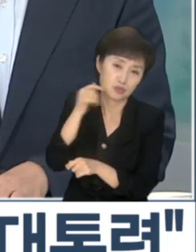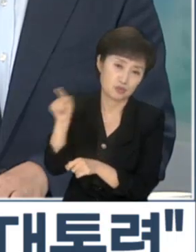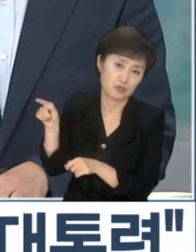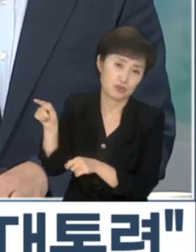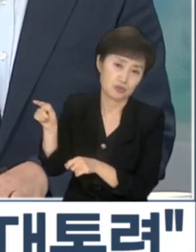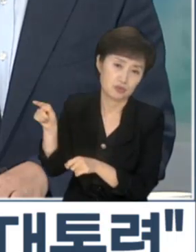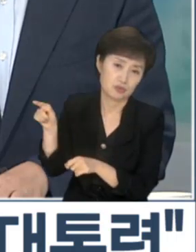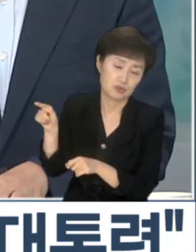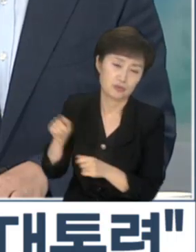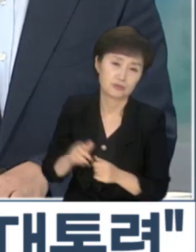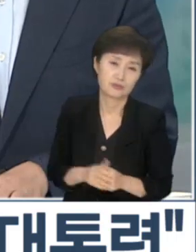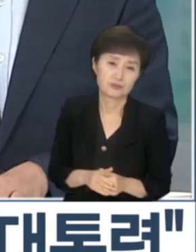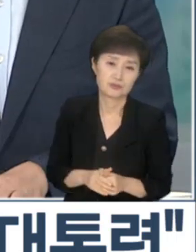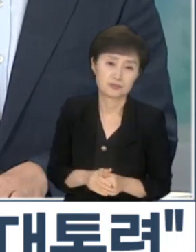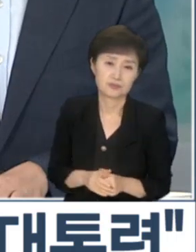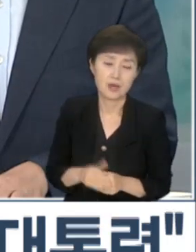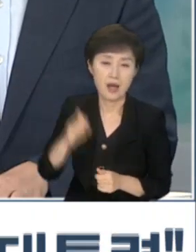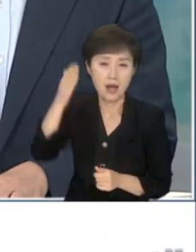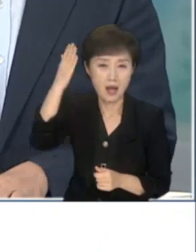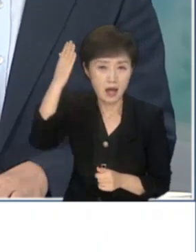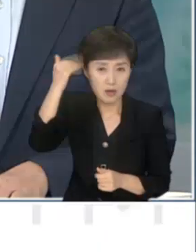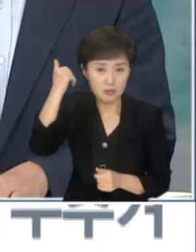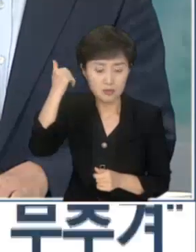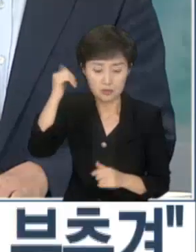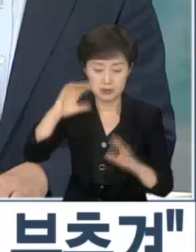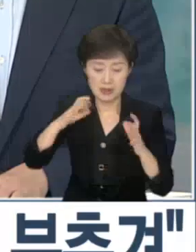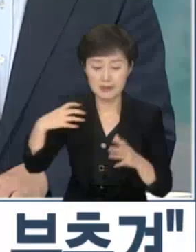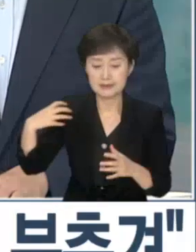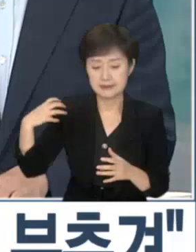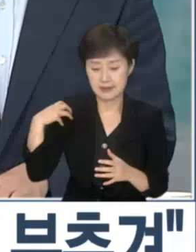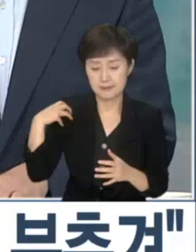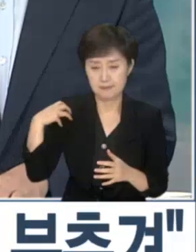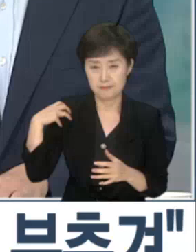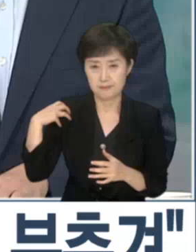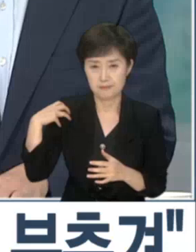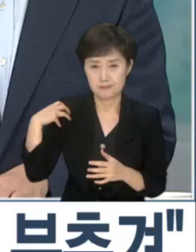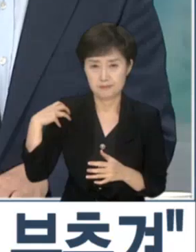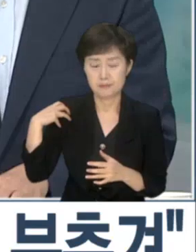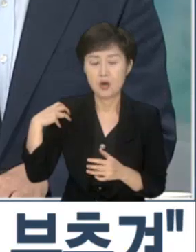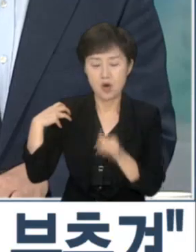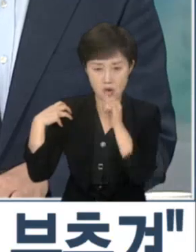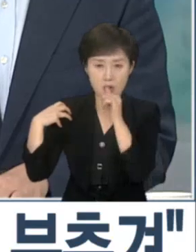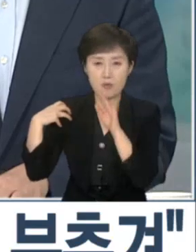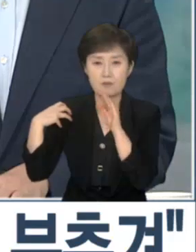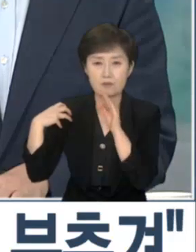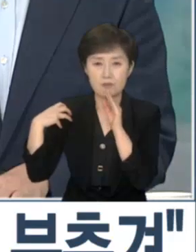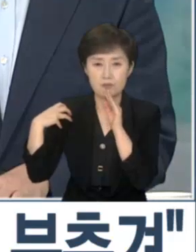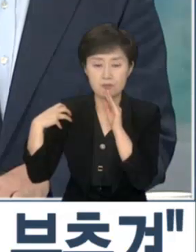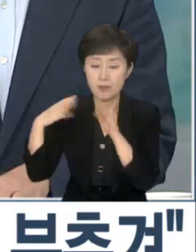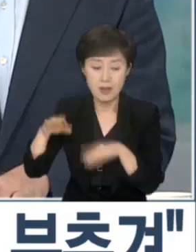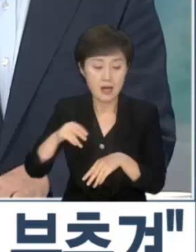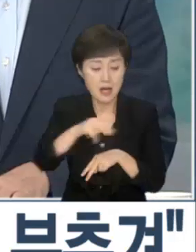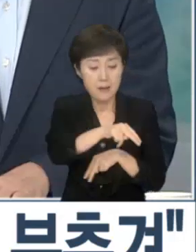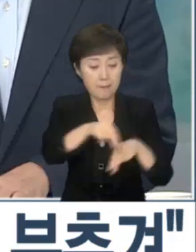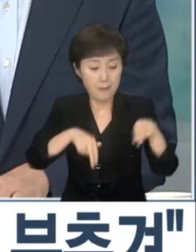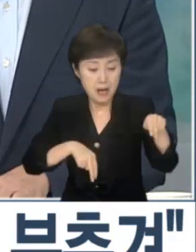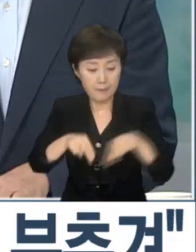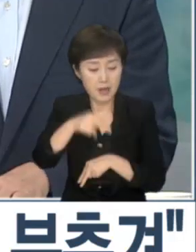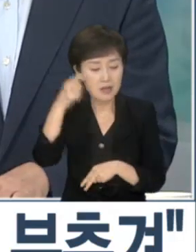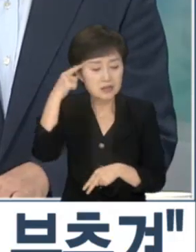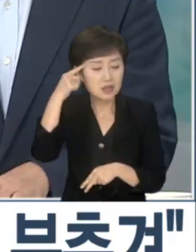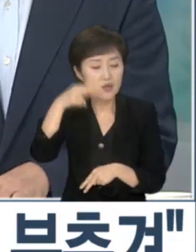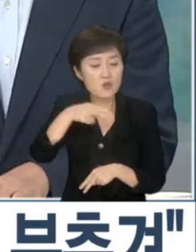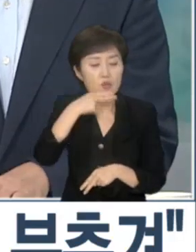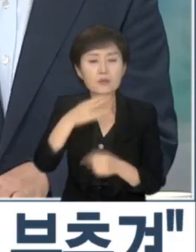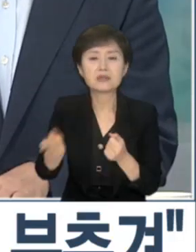있어서 우리의 책임도 대한민국의 책임도 일정 정도 있는 것 아니냐 역지사지를 못한 결과 아니냐